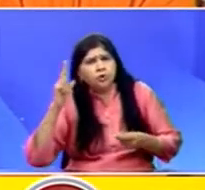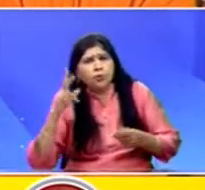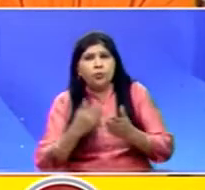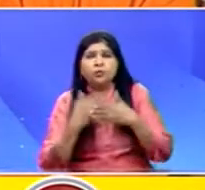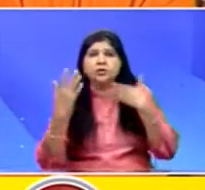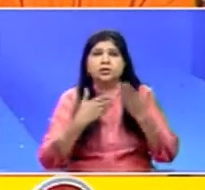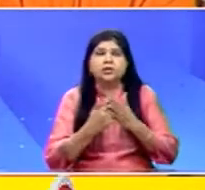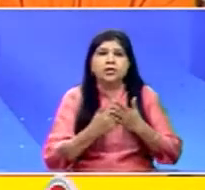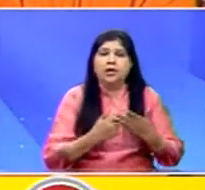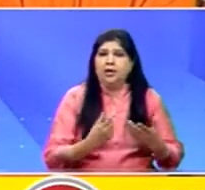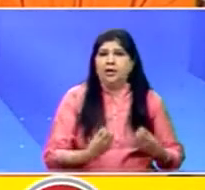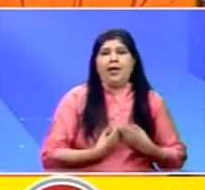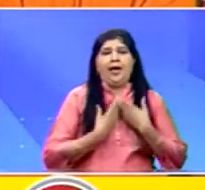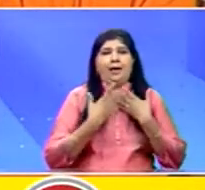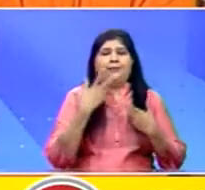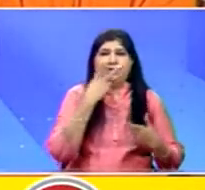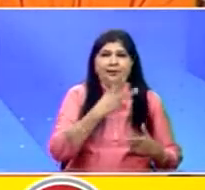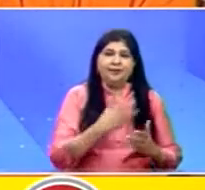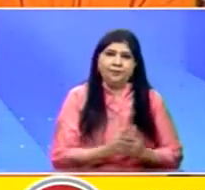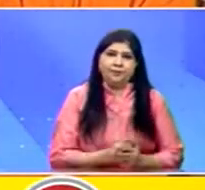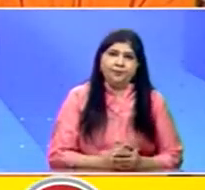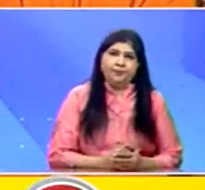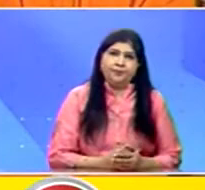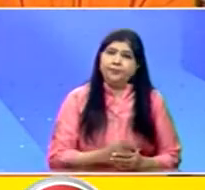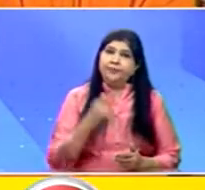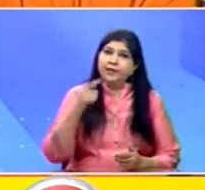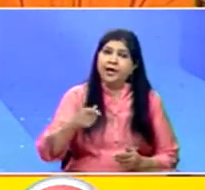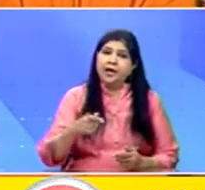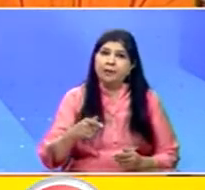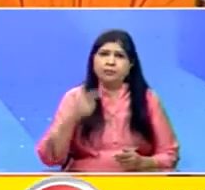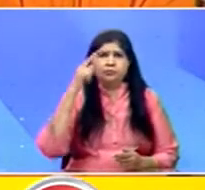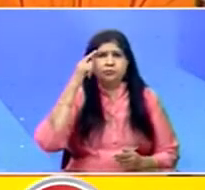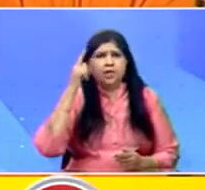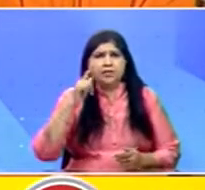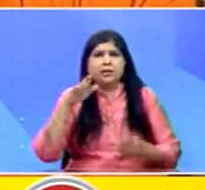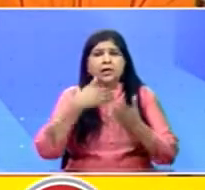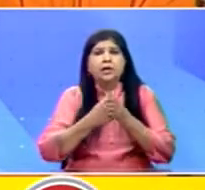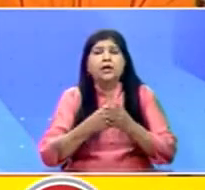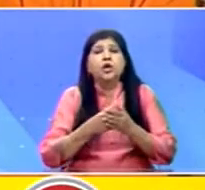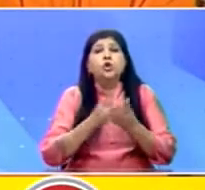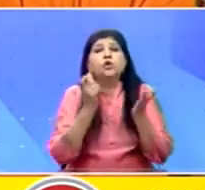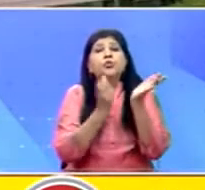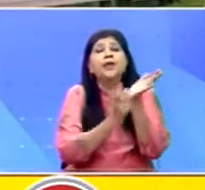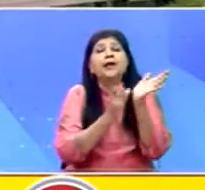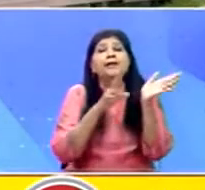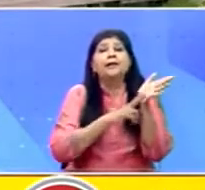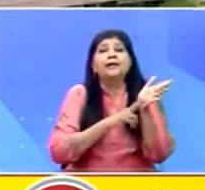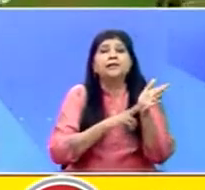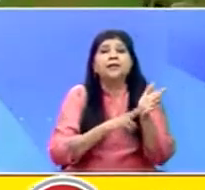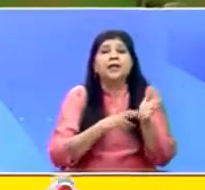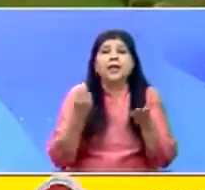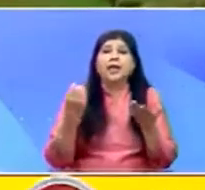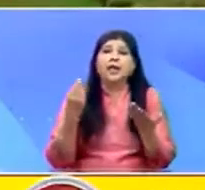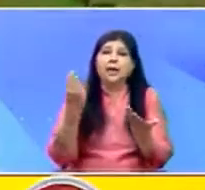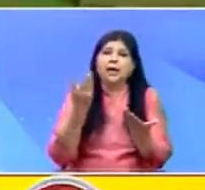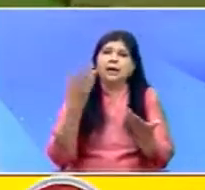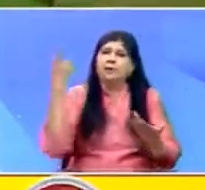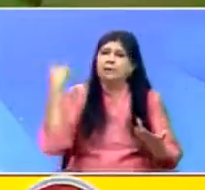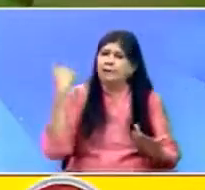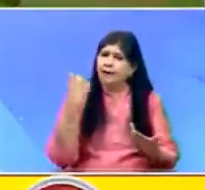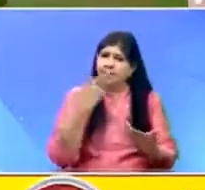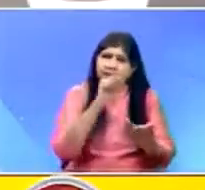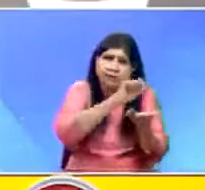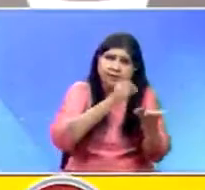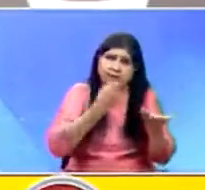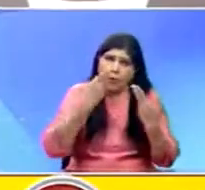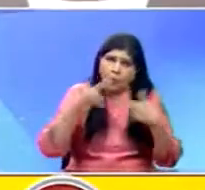बहुत ही आनंद की अनुभूति होती है। आपको याद होगा कि यूनाइटेड नेशंस ने एक प्रस्ताव पारित कर वर्ष